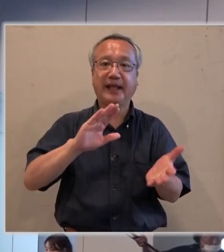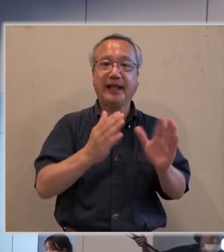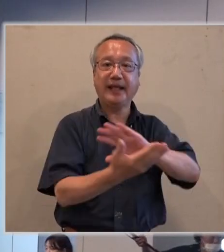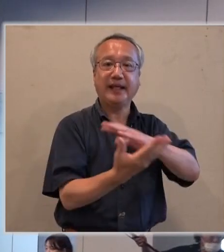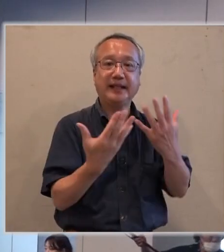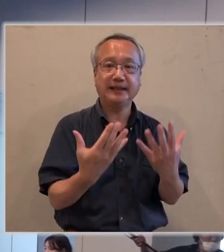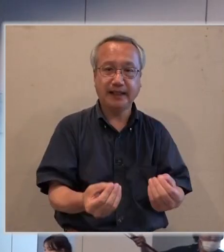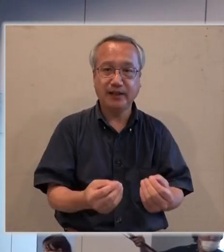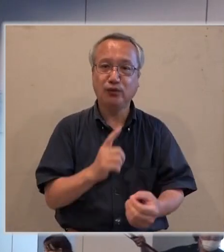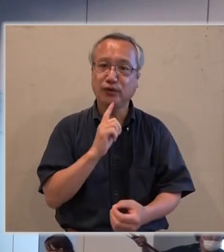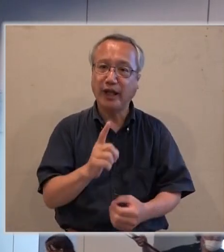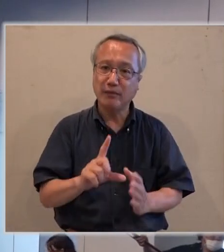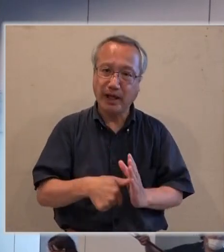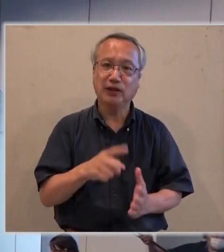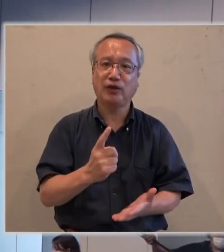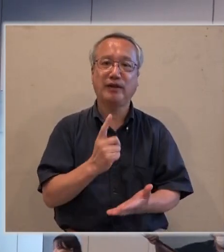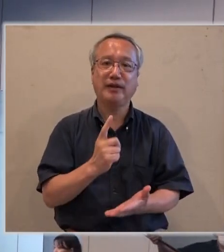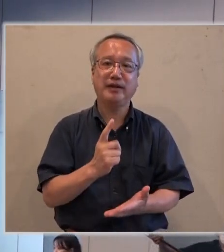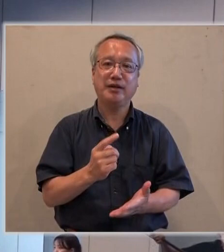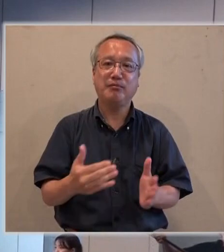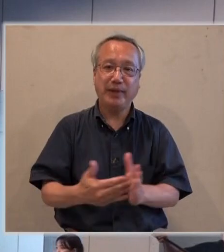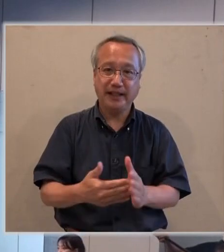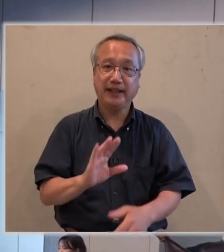それまでです。その3つです、